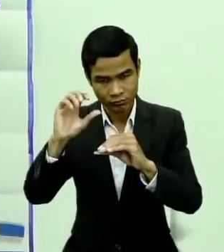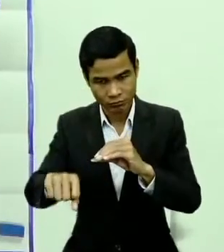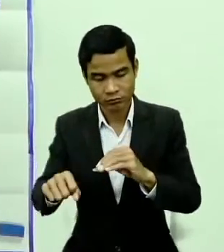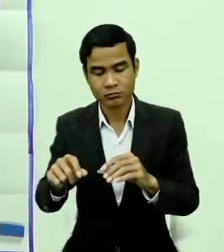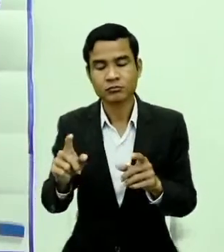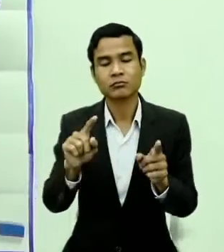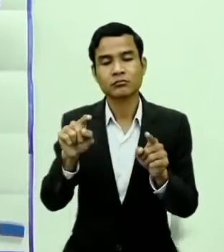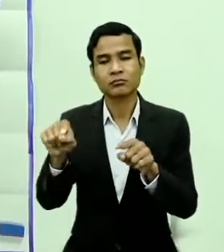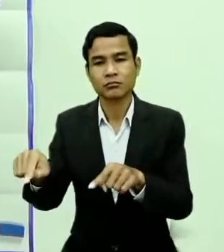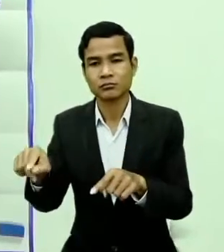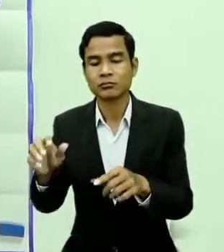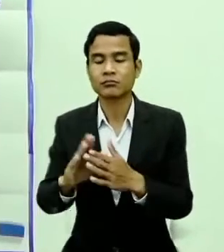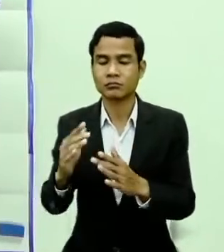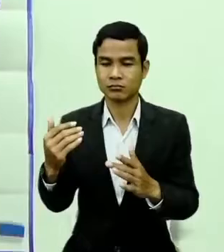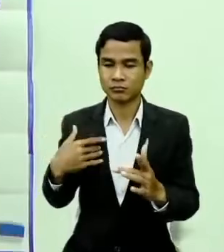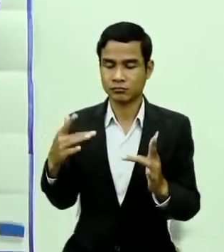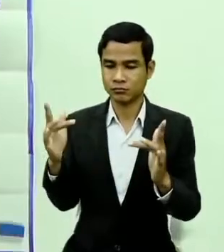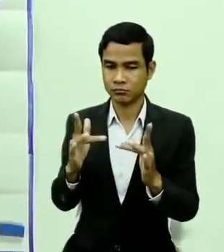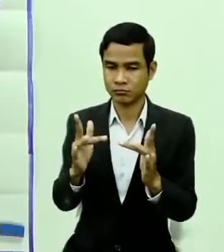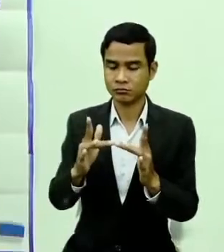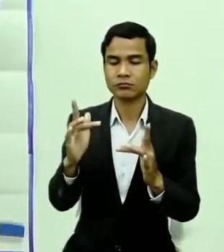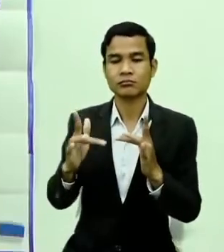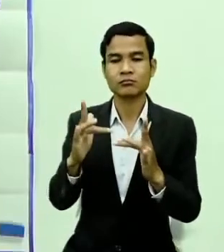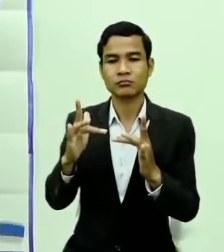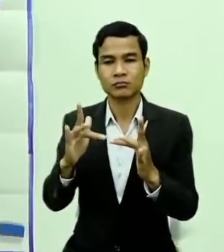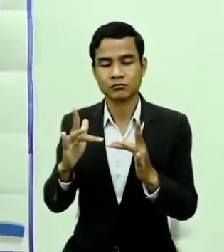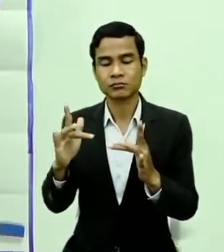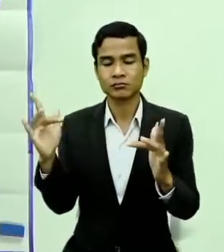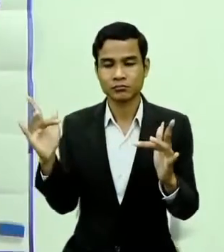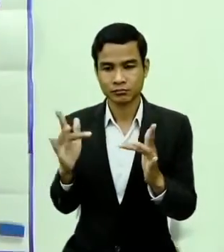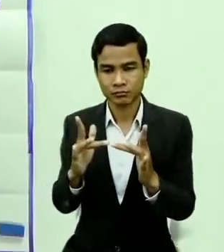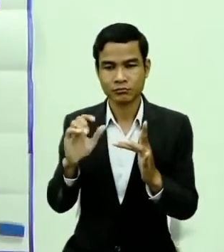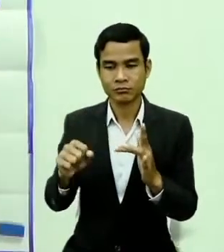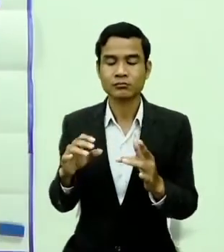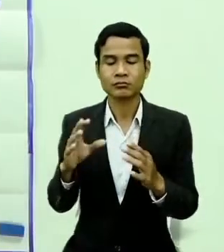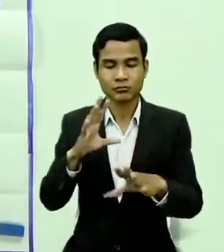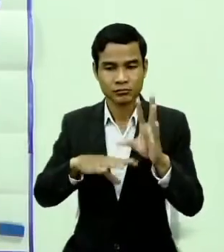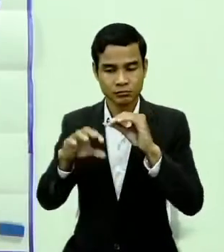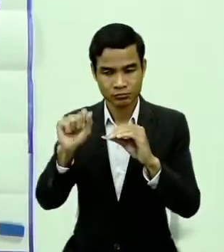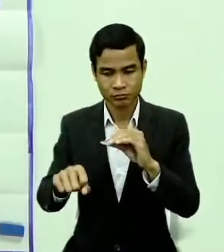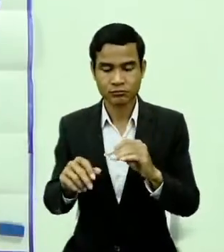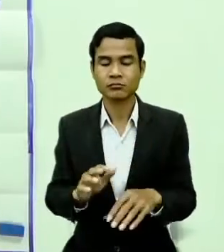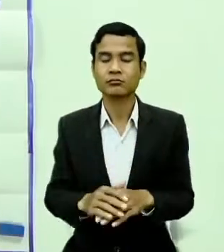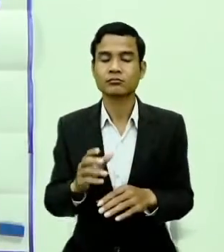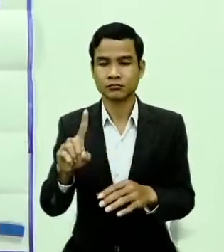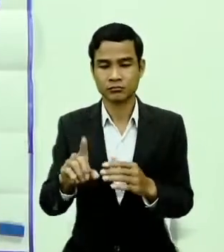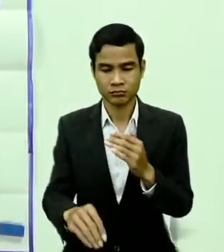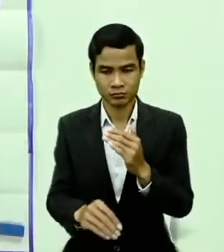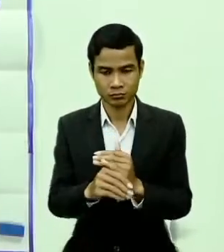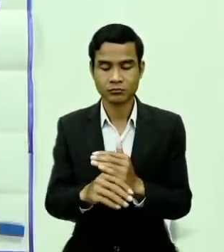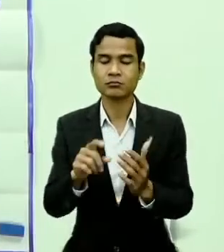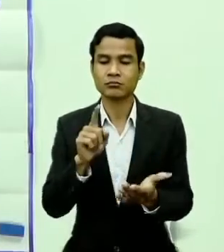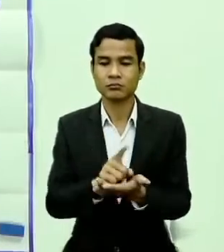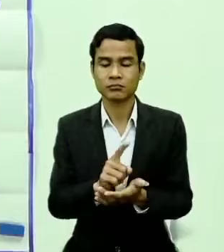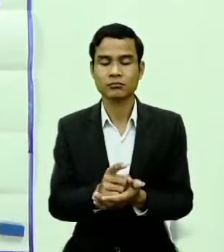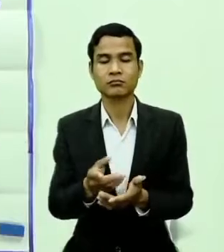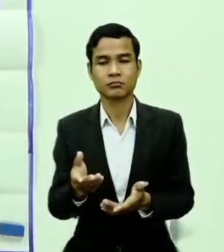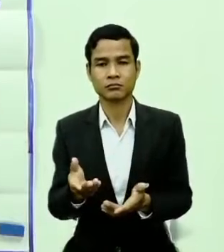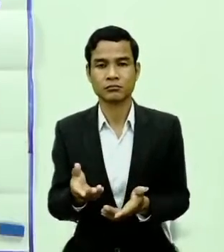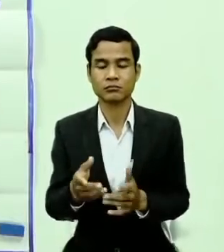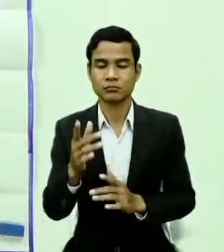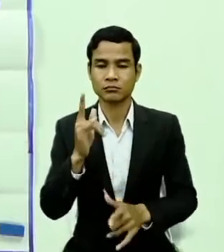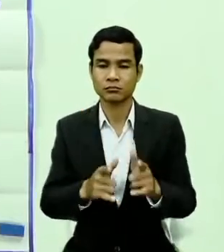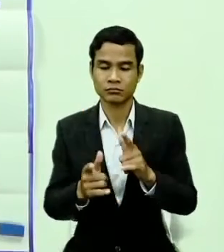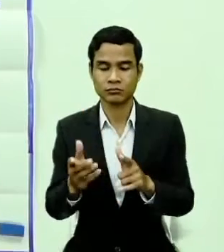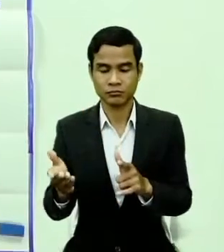ná đại miên internet cực cực đọc bấy chỗ sắc xa bàn chà hơi nâng mùi tiết cứ con ạ bà